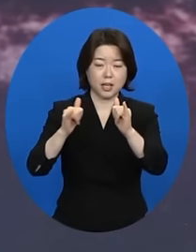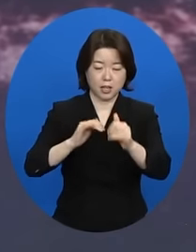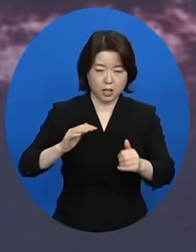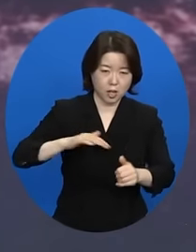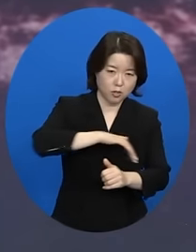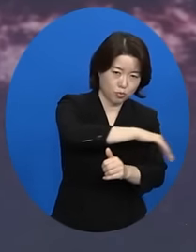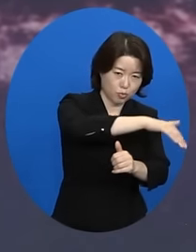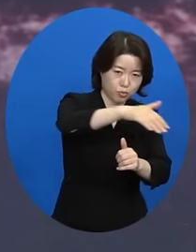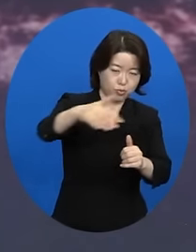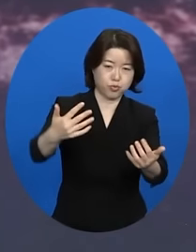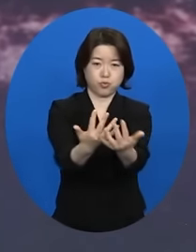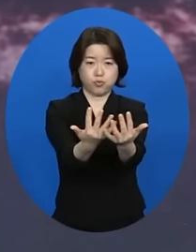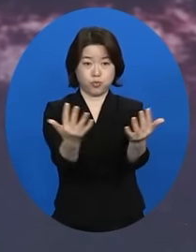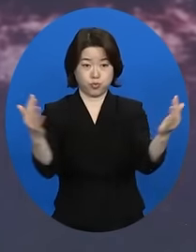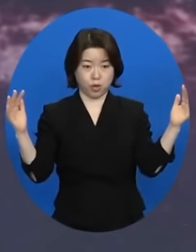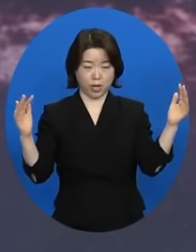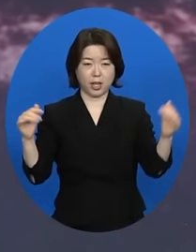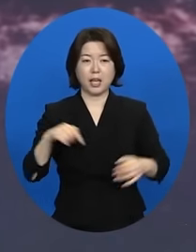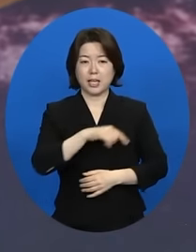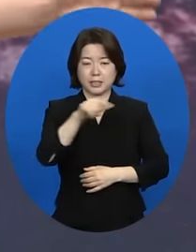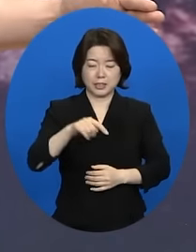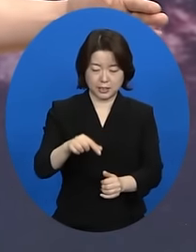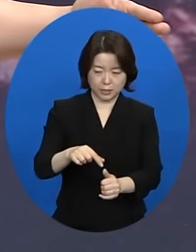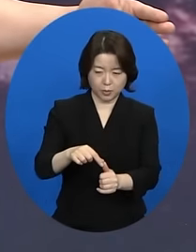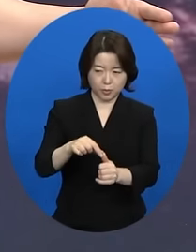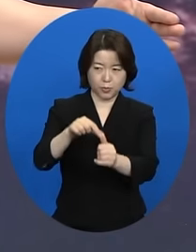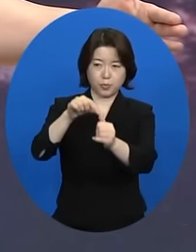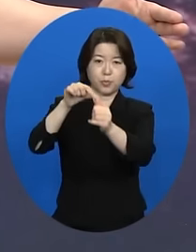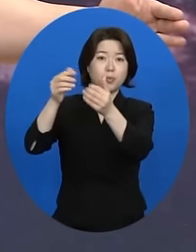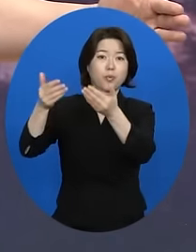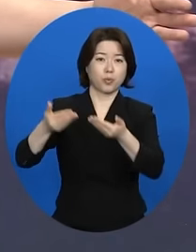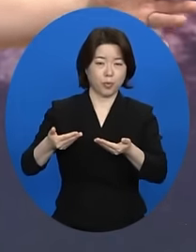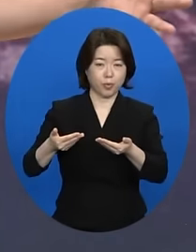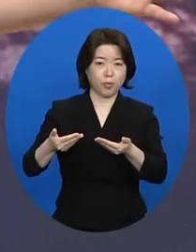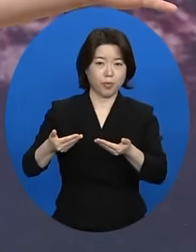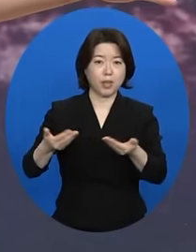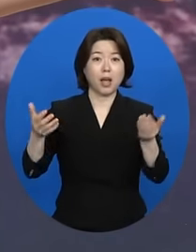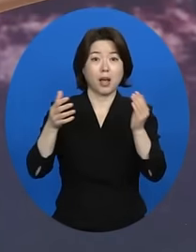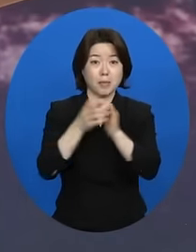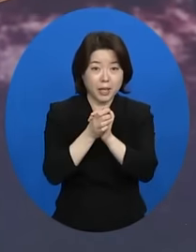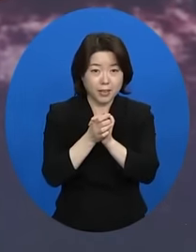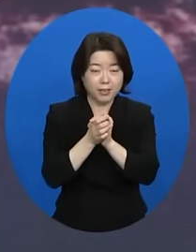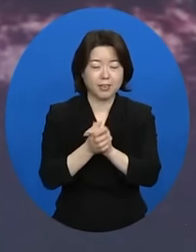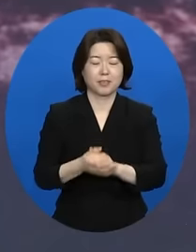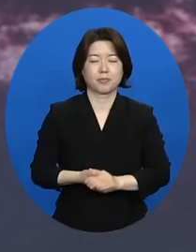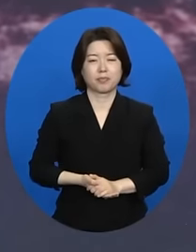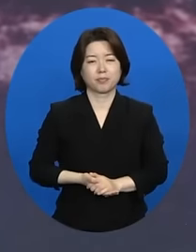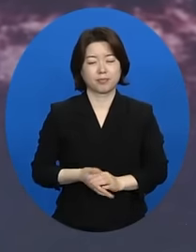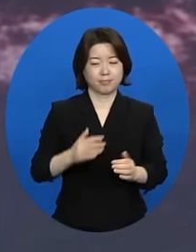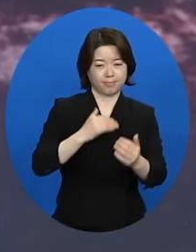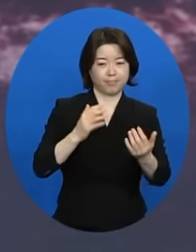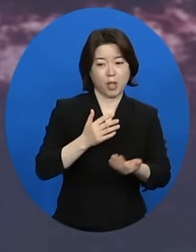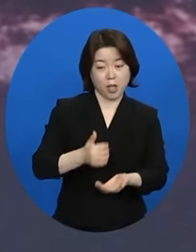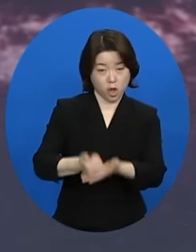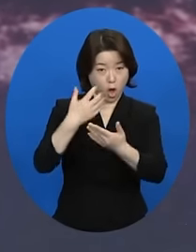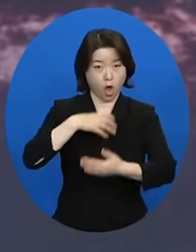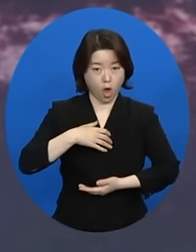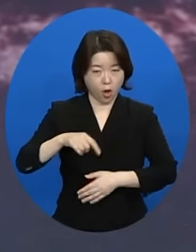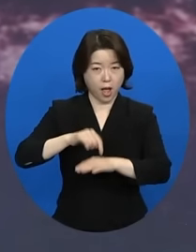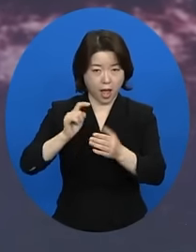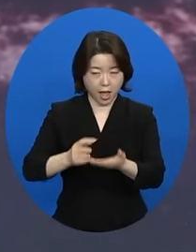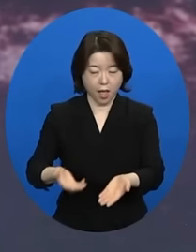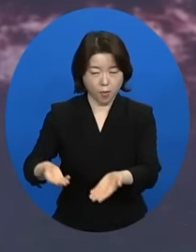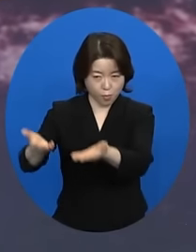둘러 진치고 그들을 건지시는도다. 아멘입니까? 경외하는 자를